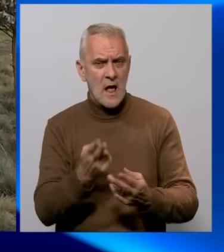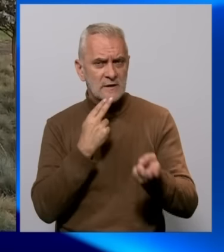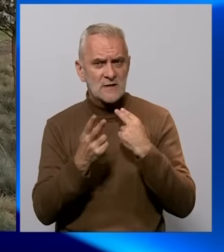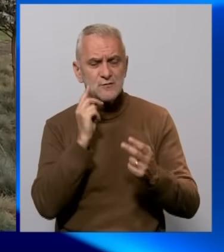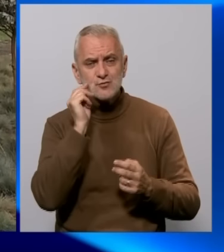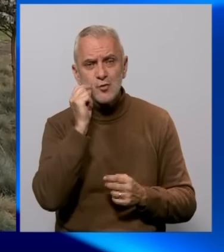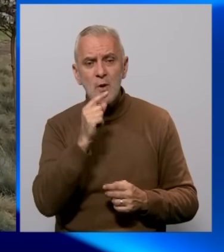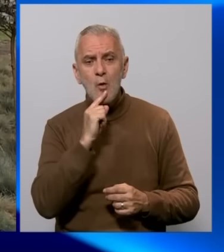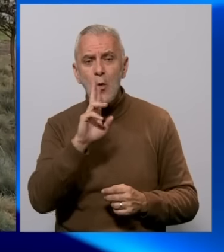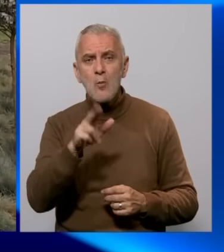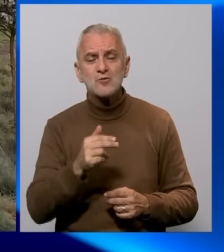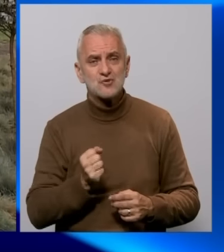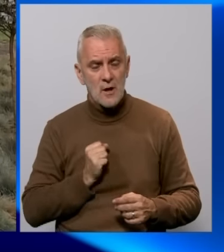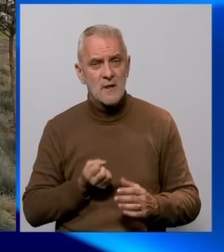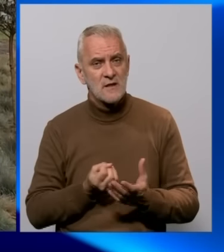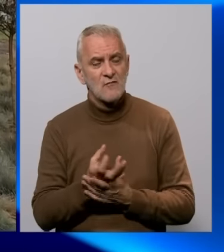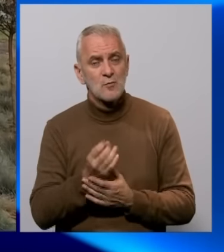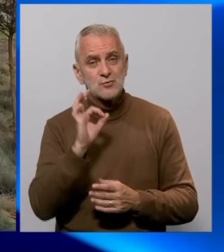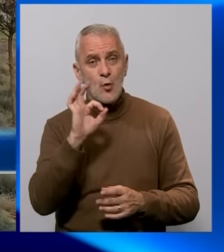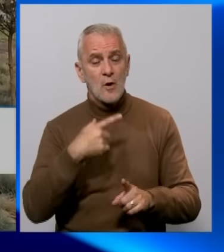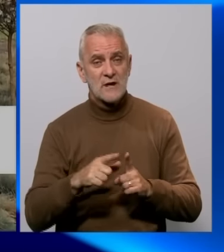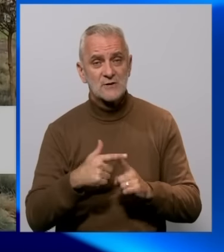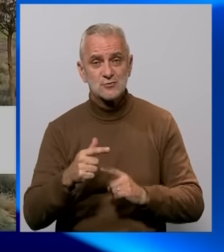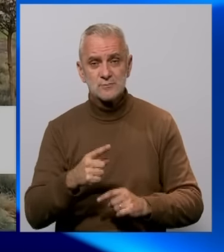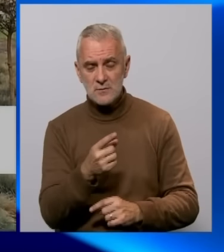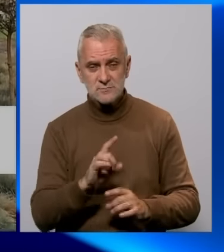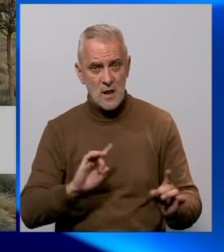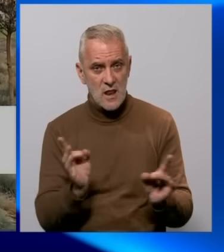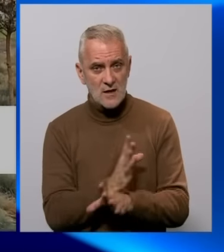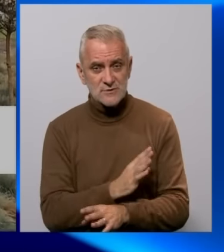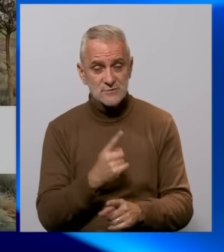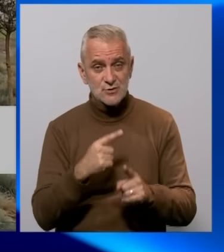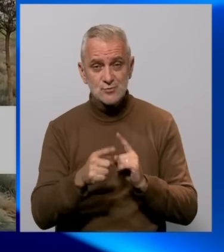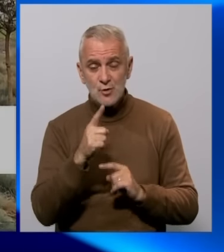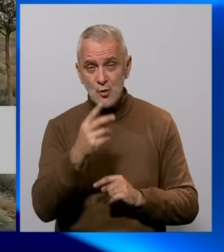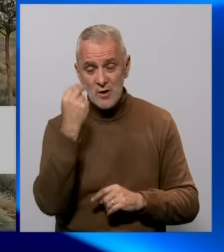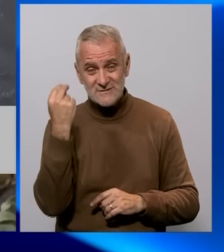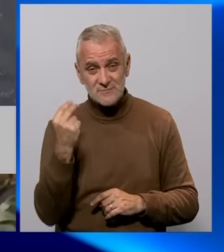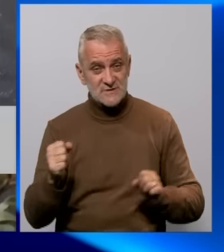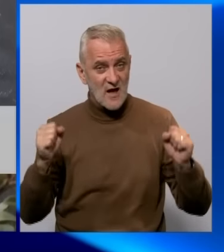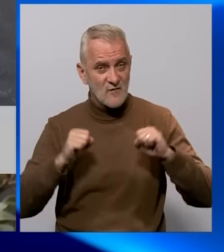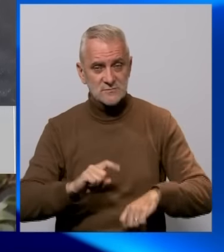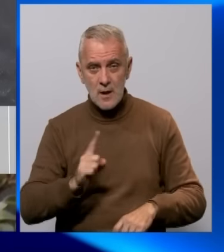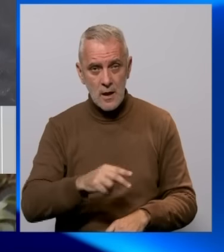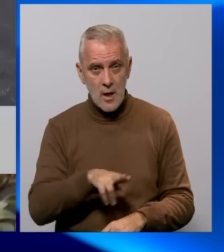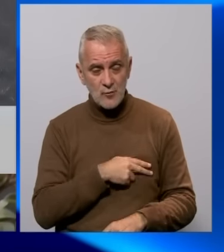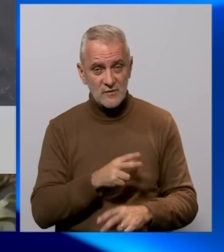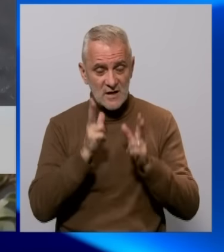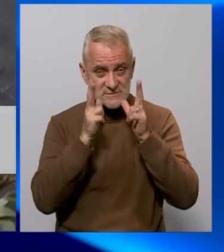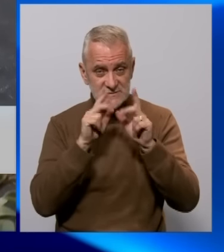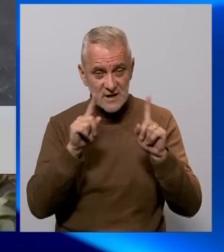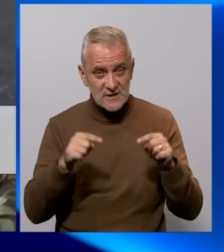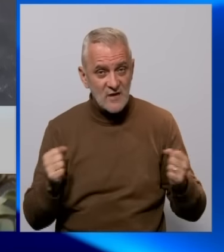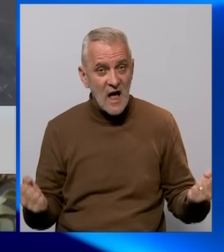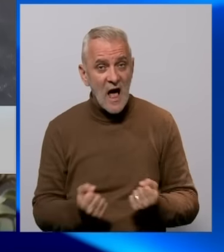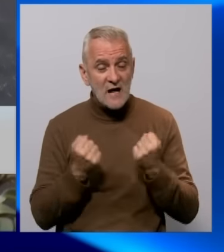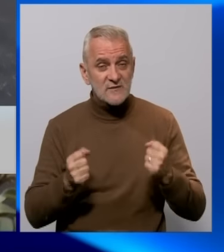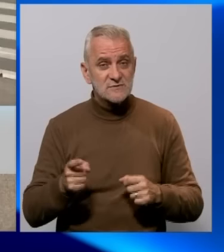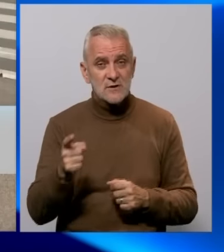ljudima koji bi mogli imati informacije o uzrocima tragedije. S obzirom na to da srbijanske vlasti ne odgovaraju na zahtjeve, aktivisti